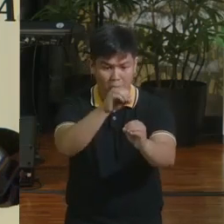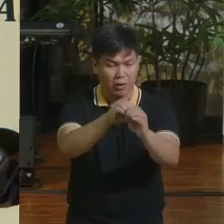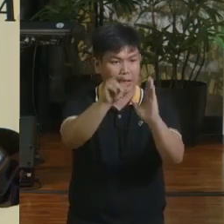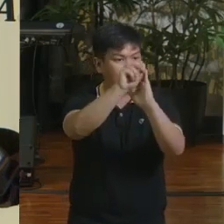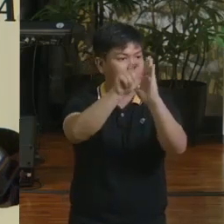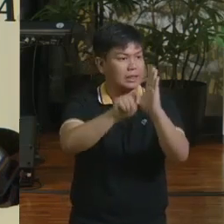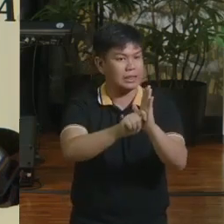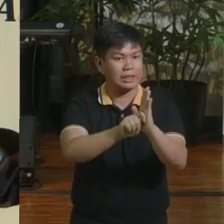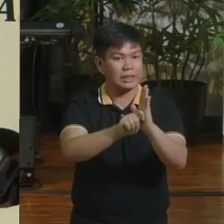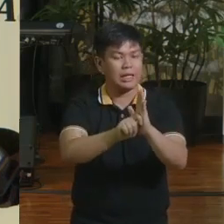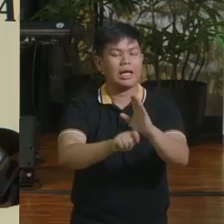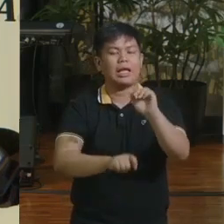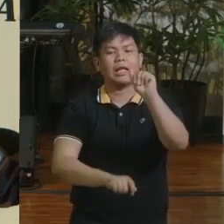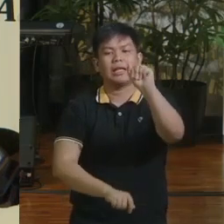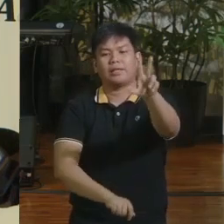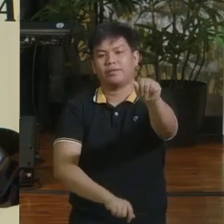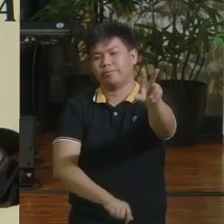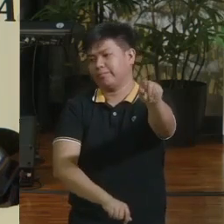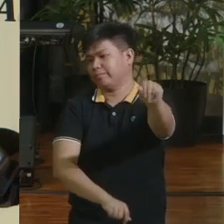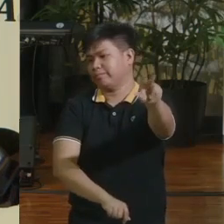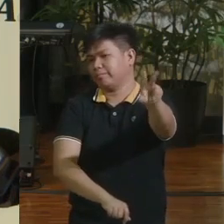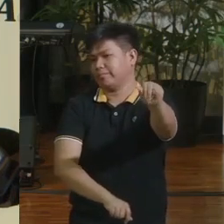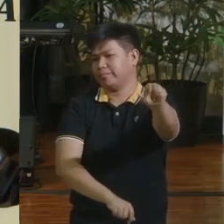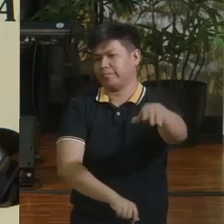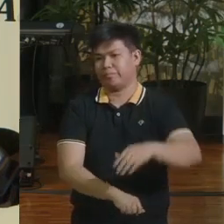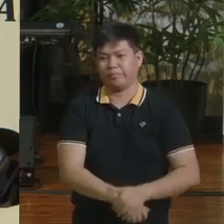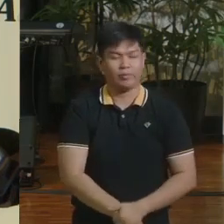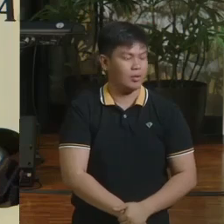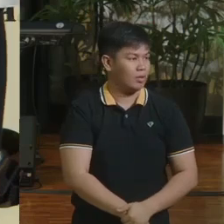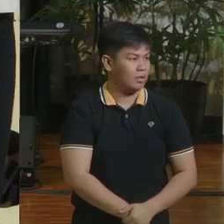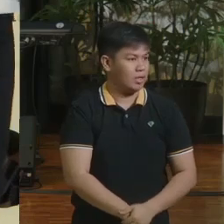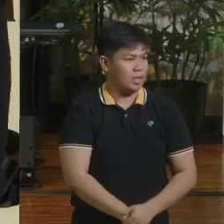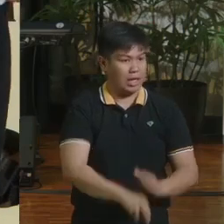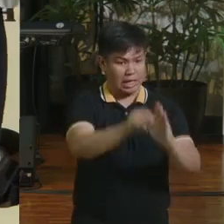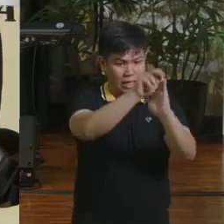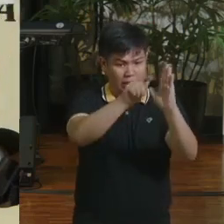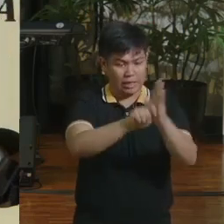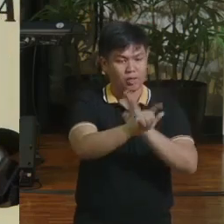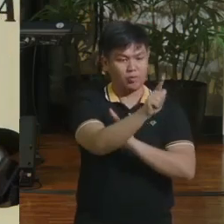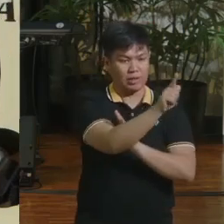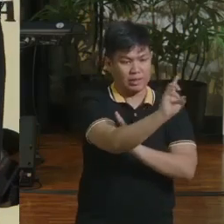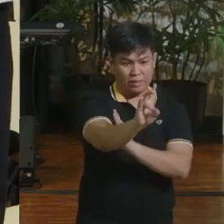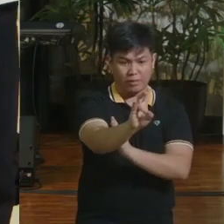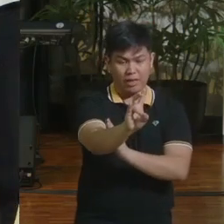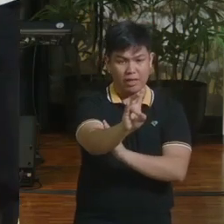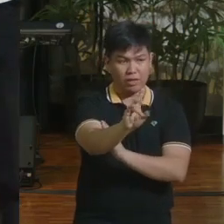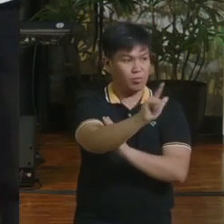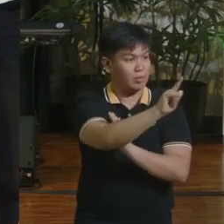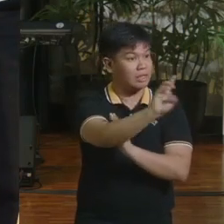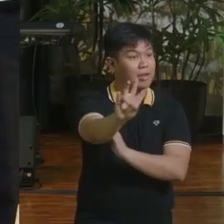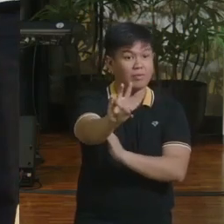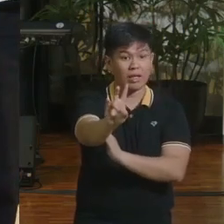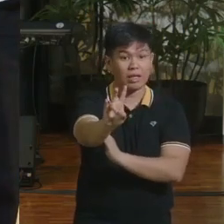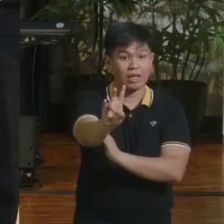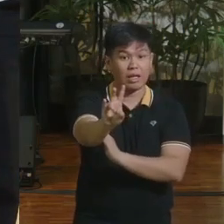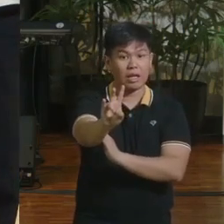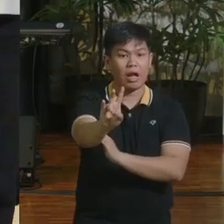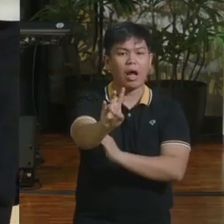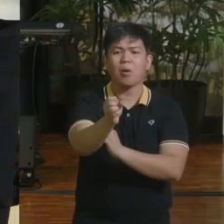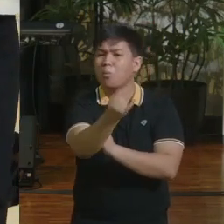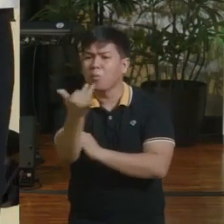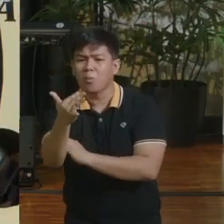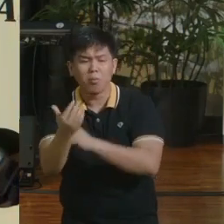13 letters po. No? Sa pag-uumapaw ng kanyang puso, inabot ng 13 letters